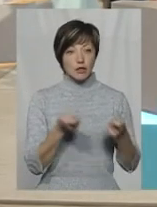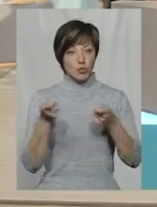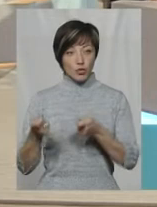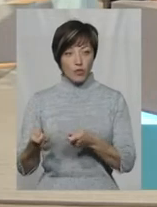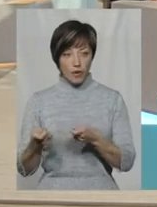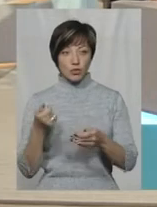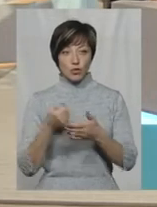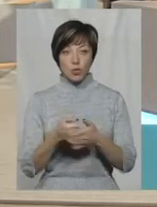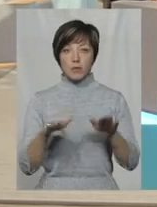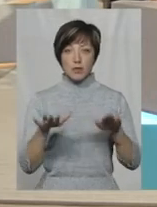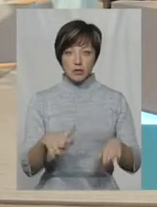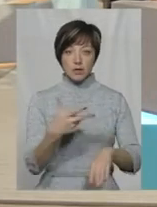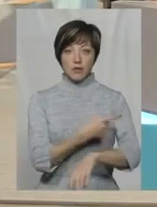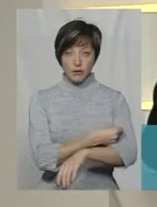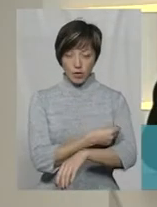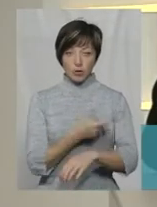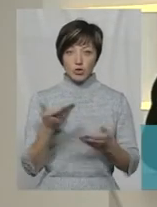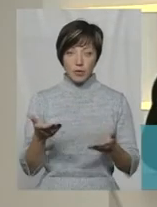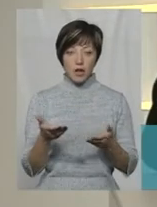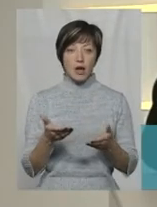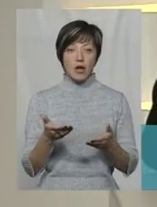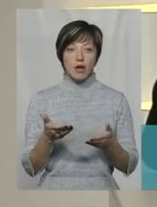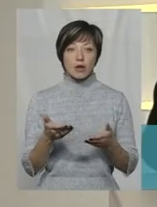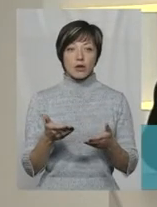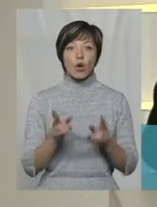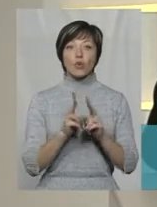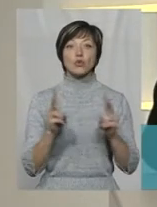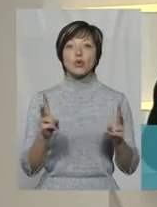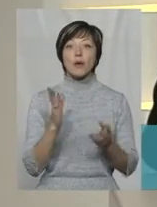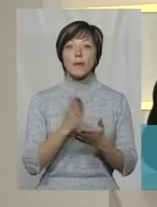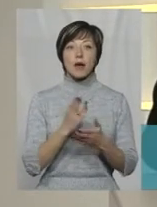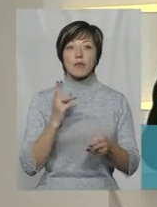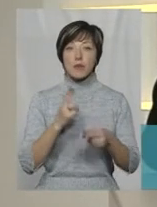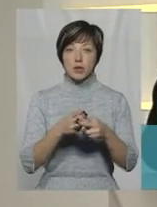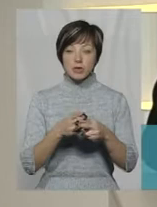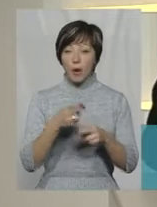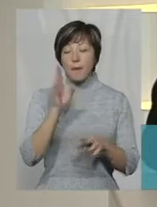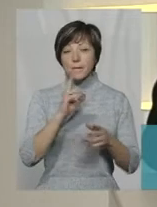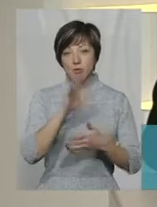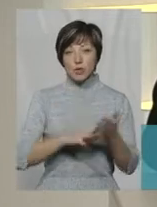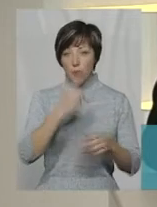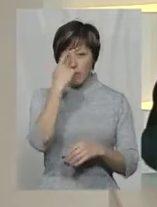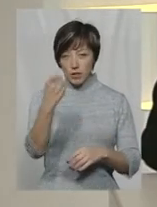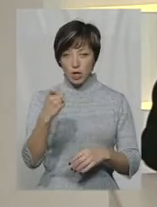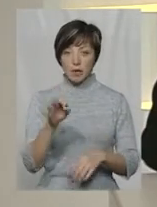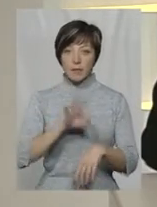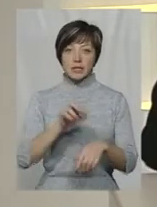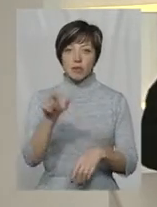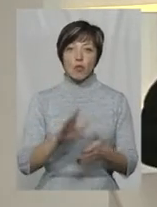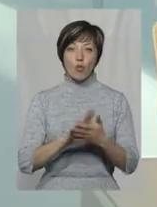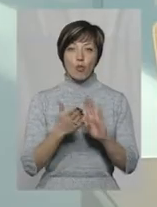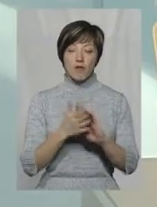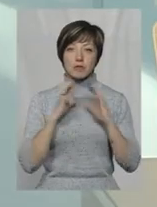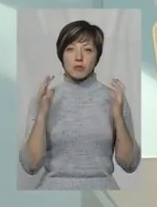транспортувати її до місця використання. Отже, хто має попереджати пацієнта про умови зберігання вакцини?